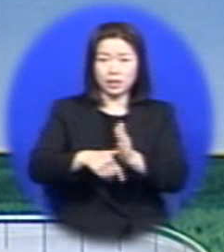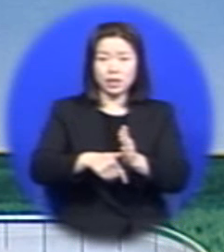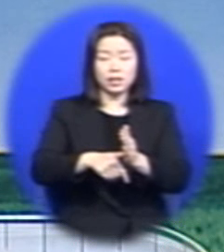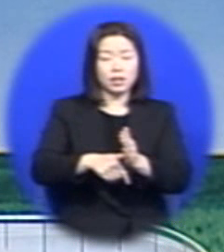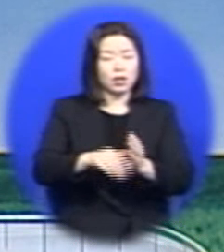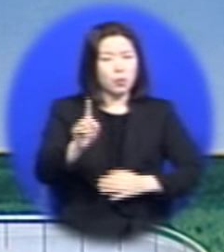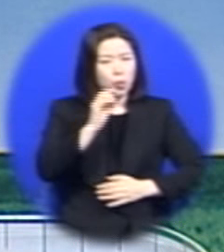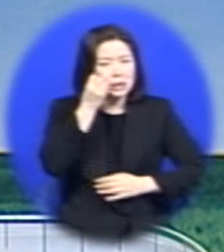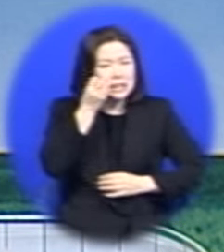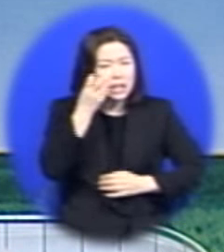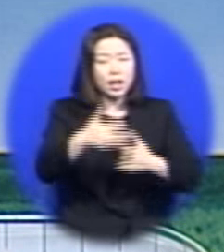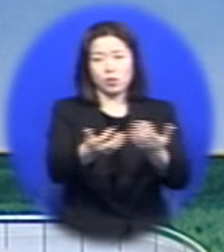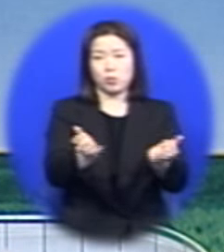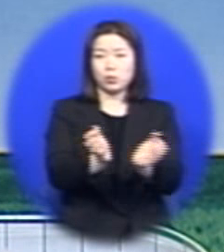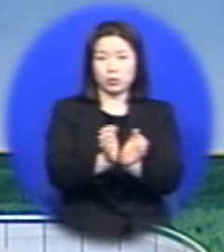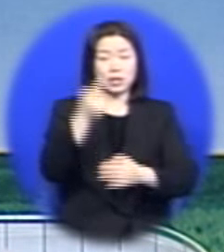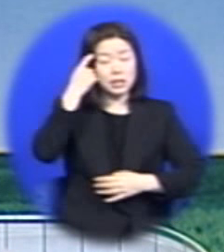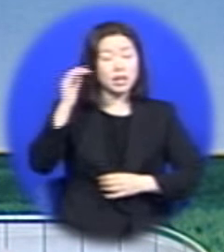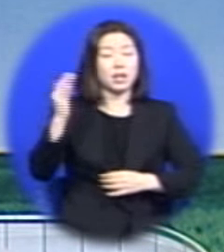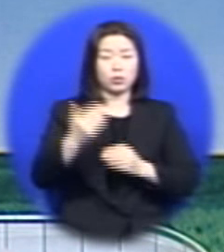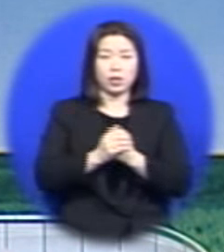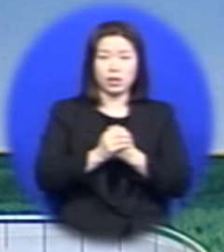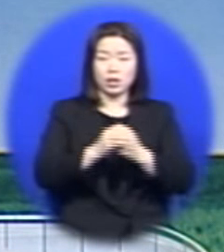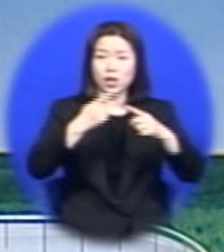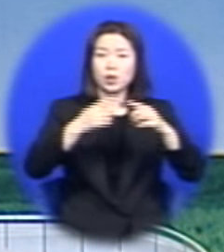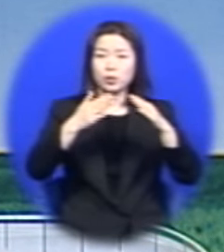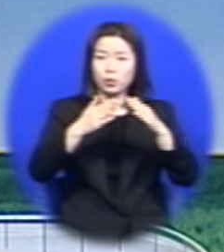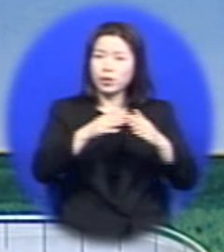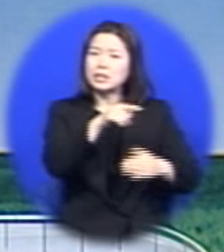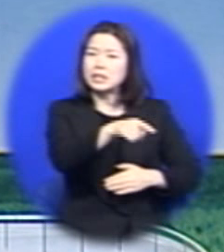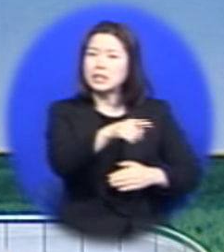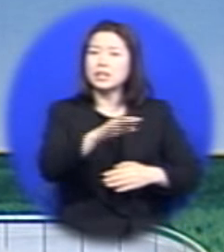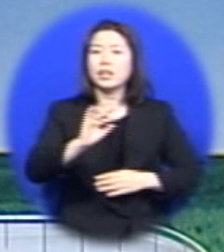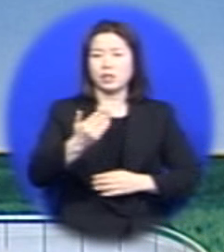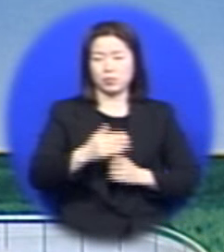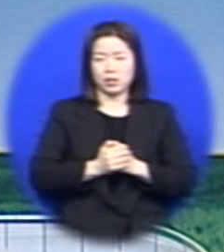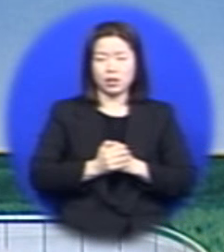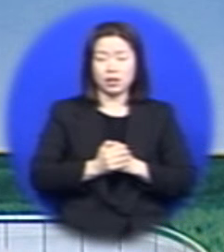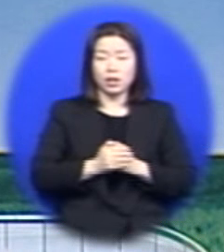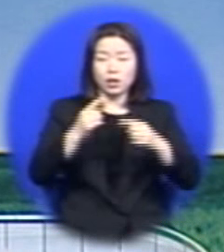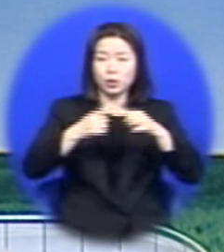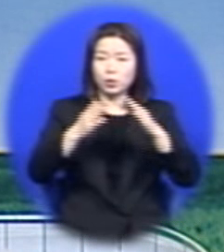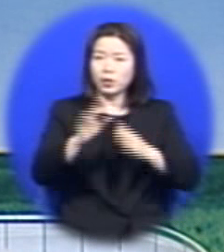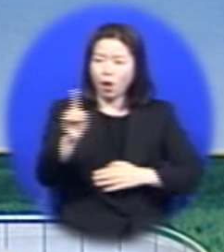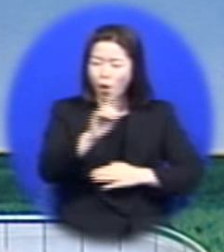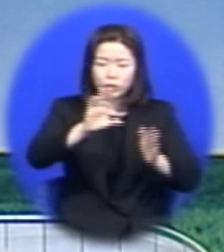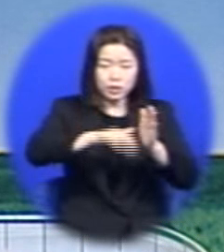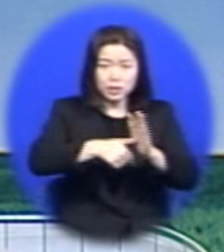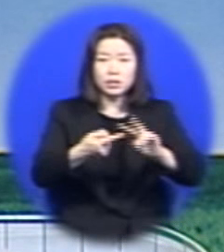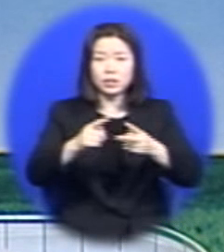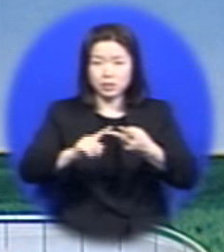정말 독특한 공동체예요. 교회는 항상 그래야 되는 겁니다. 교회는 어느 시절이나